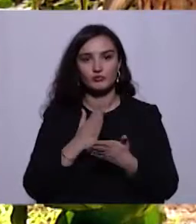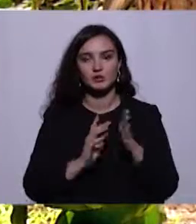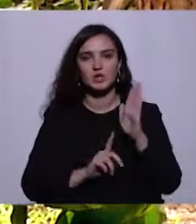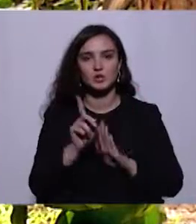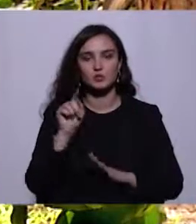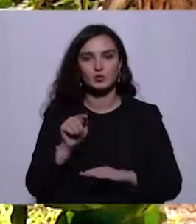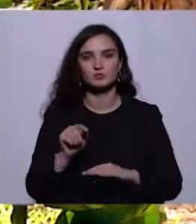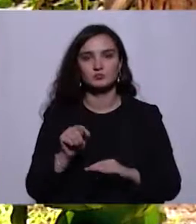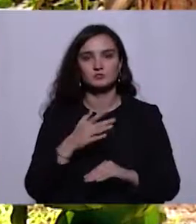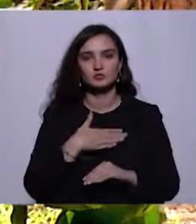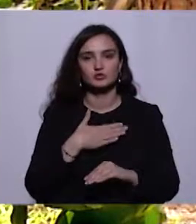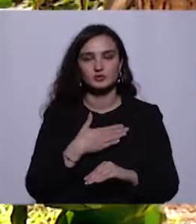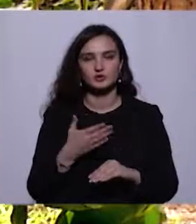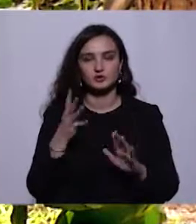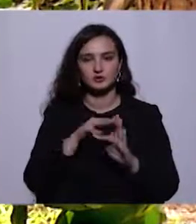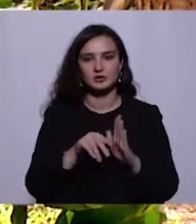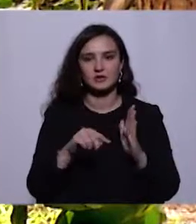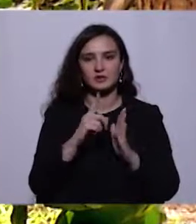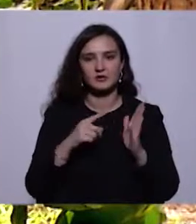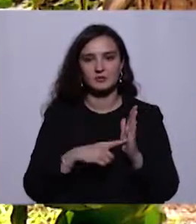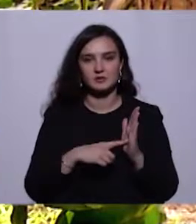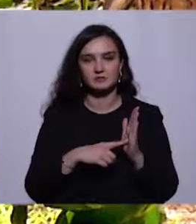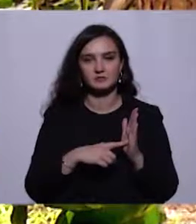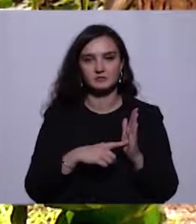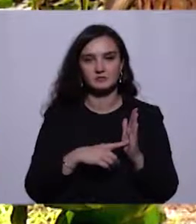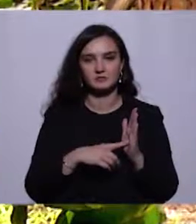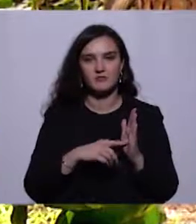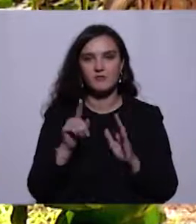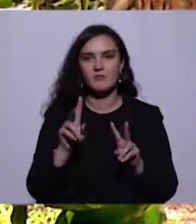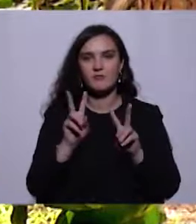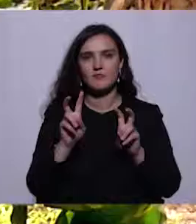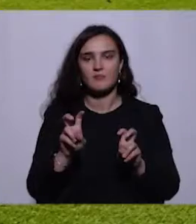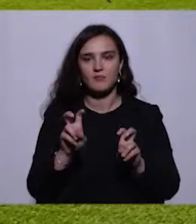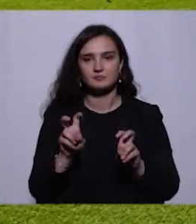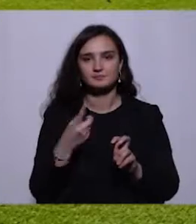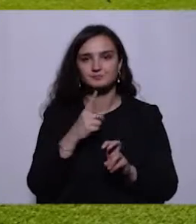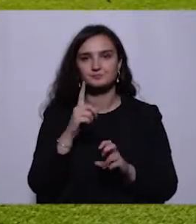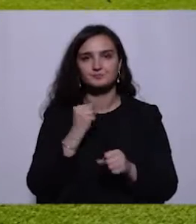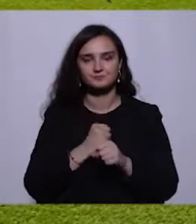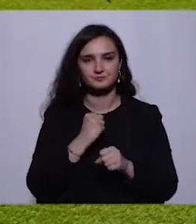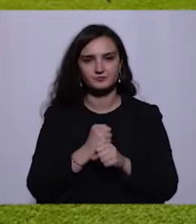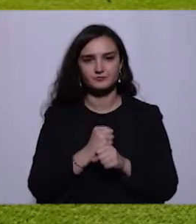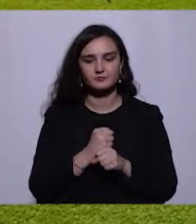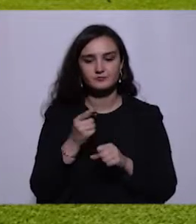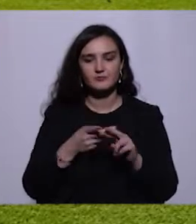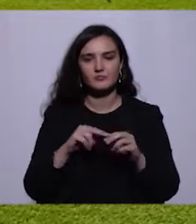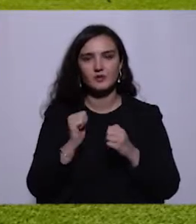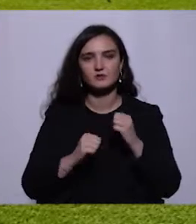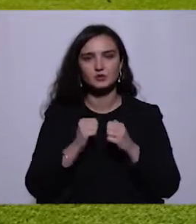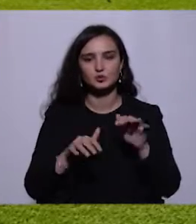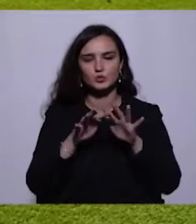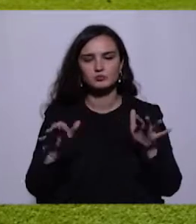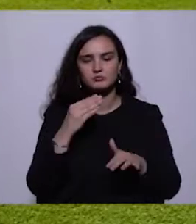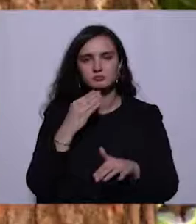დაიწყო ჩვენში იმ კითხვების დაბადება, რომ რას ნიშნავს, რატომ აგებდნენ აი ამ ქვის